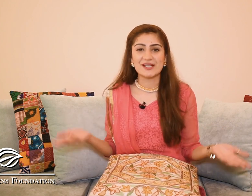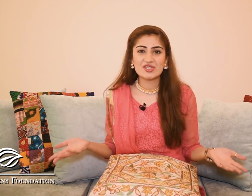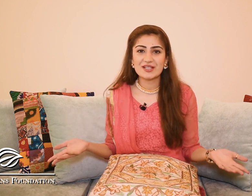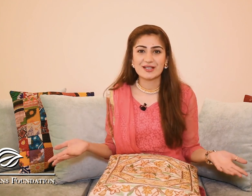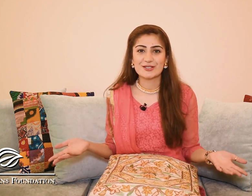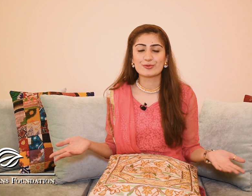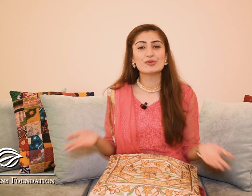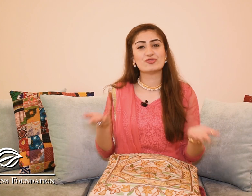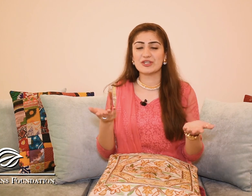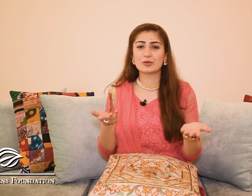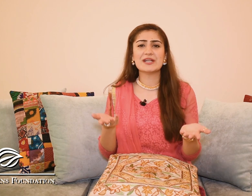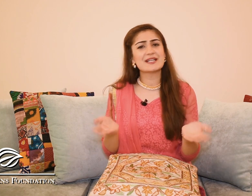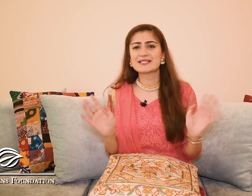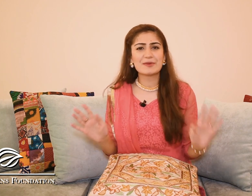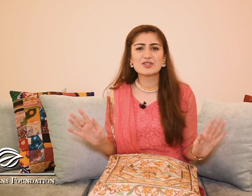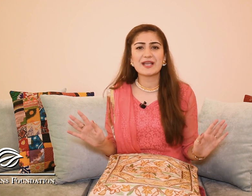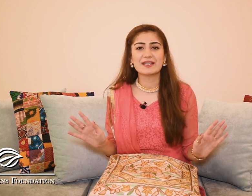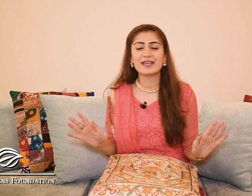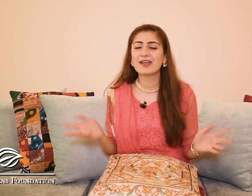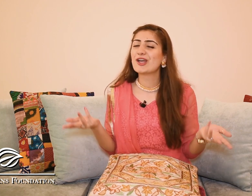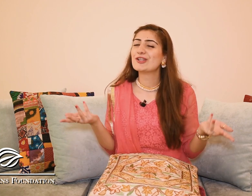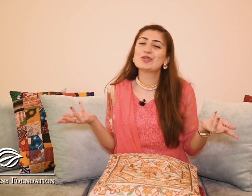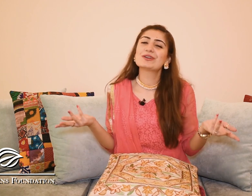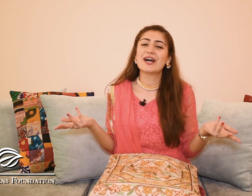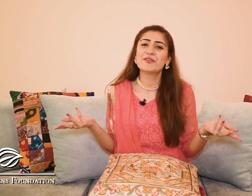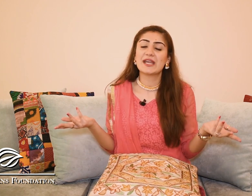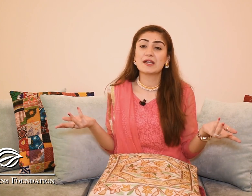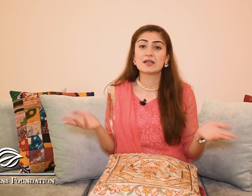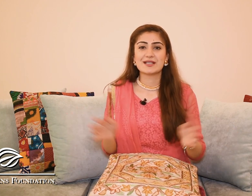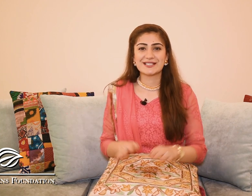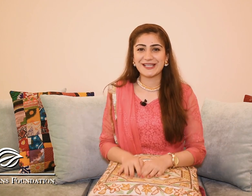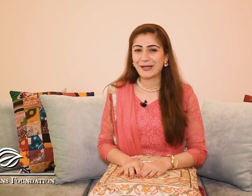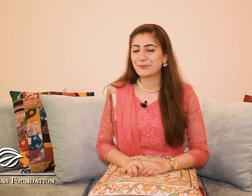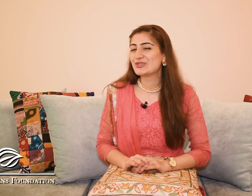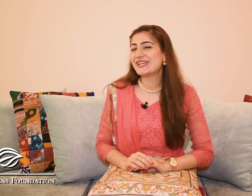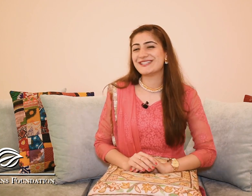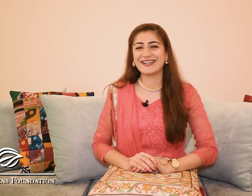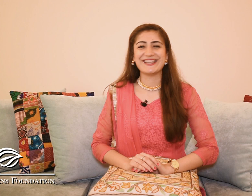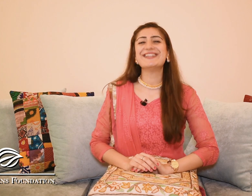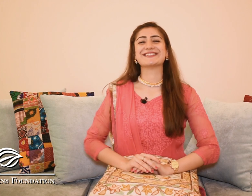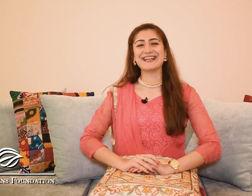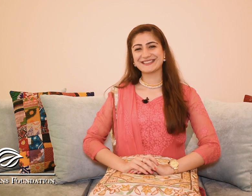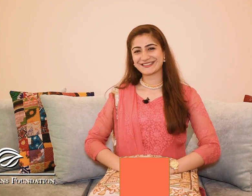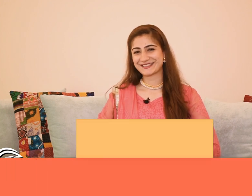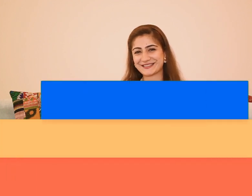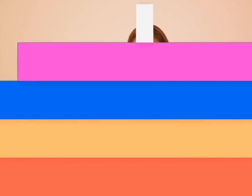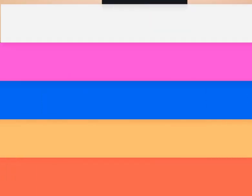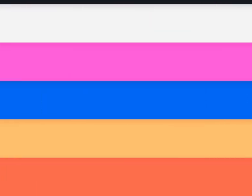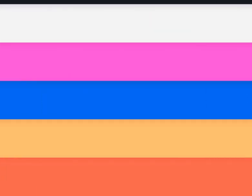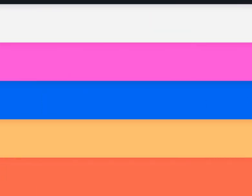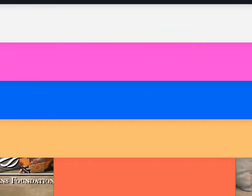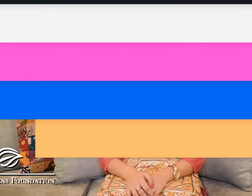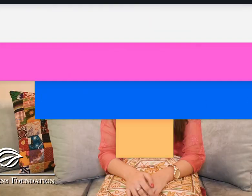से बातचीत कर सकूं जिनको इंग्लिश समझ में आती है, तो काफी है. इसलिए अब मुझे डर नहीं लगता.